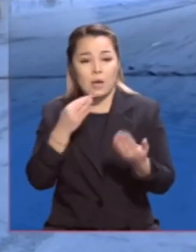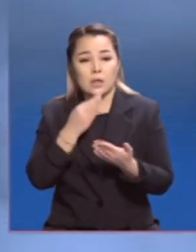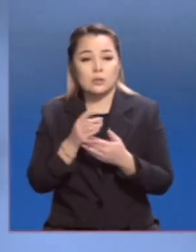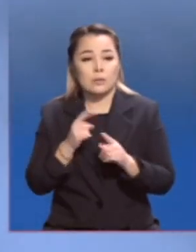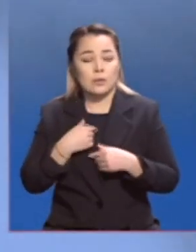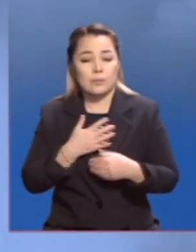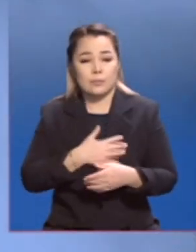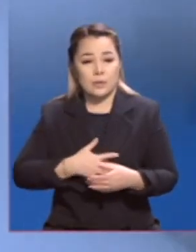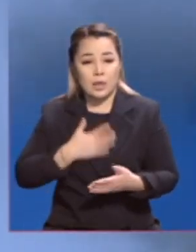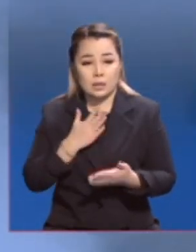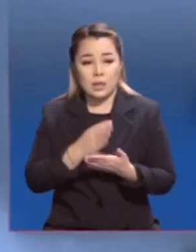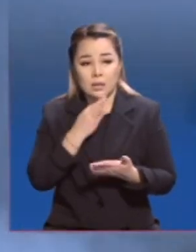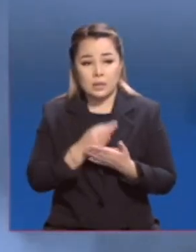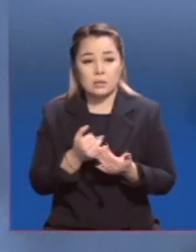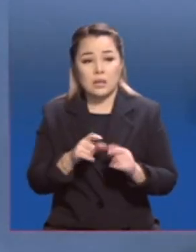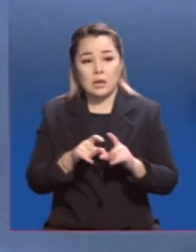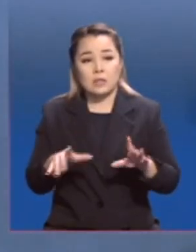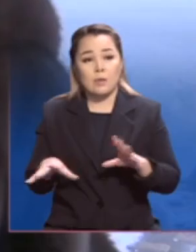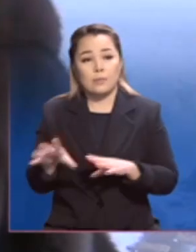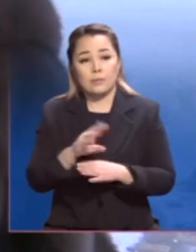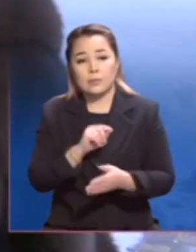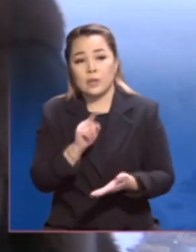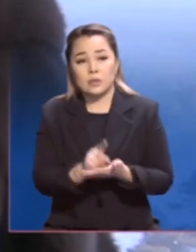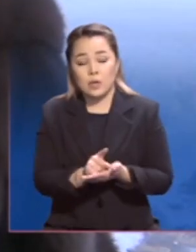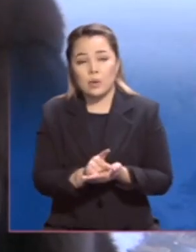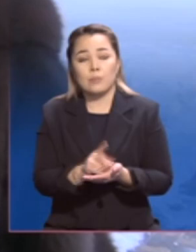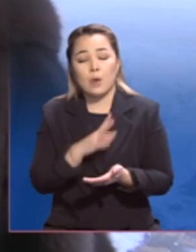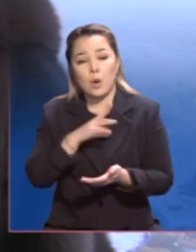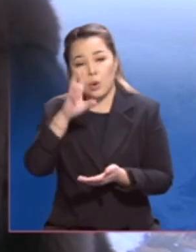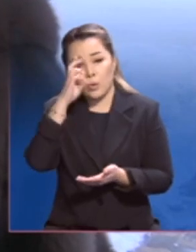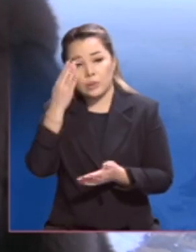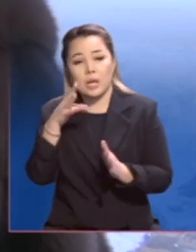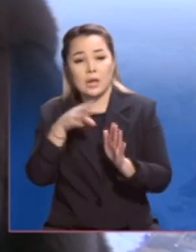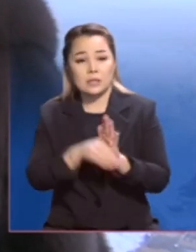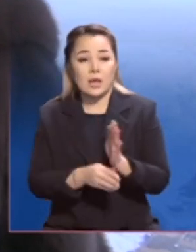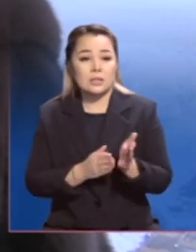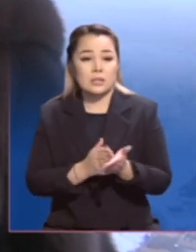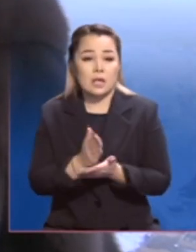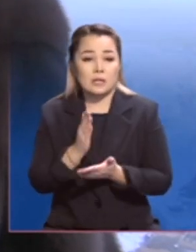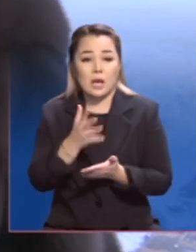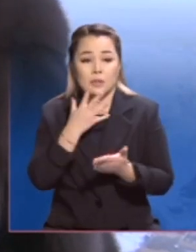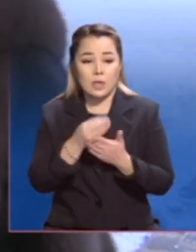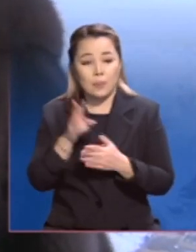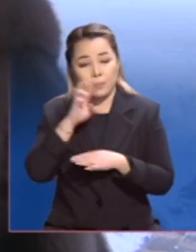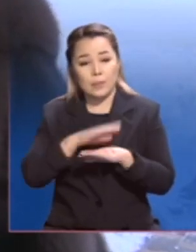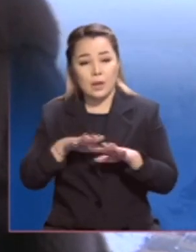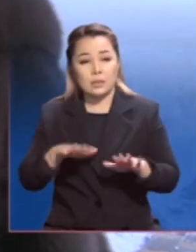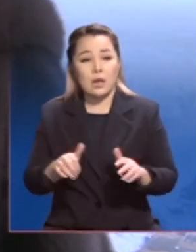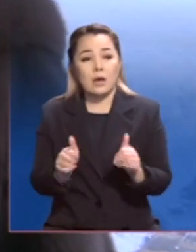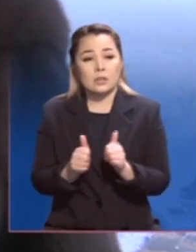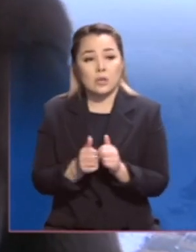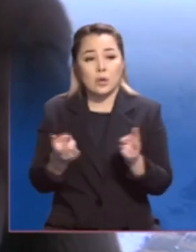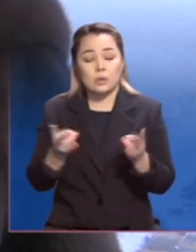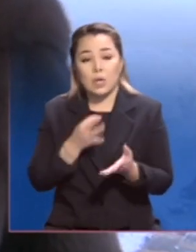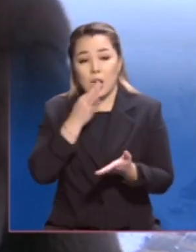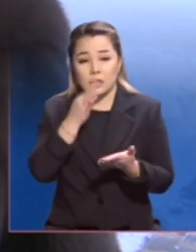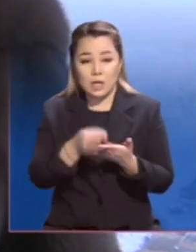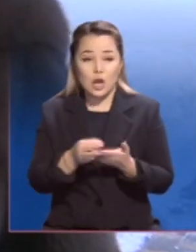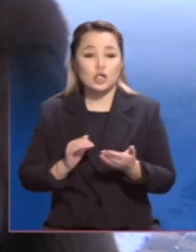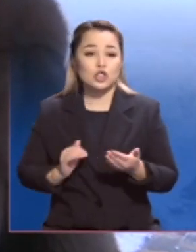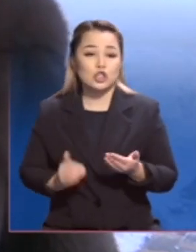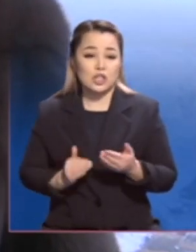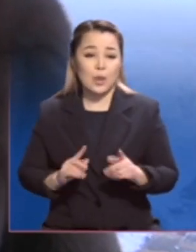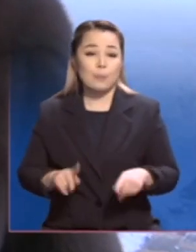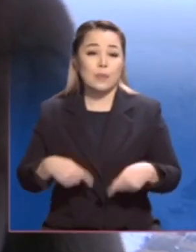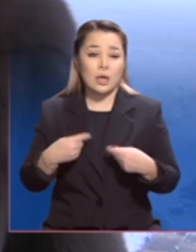өзіміз. Стратегические объекты, по идее, должны быть у государства. Бұл стратегиялық нысан ғой. Мемлекет қарамағында болуы тиіс, ал оны жеке